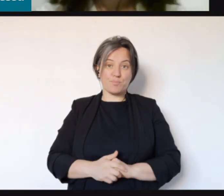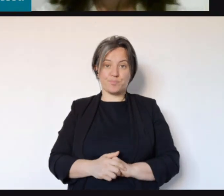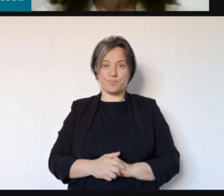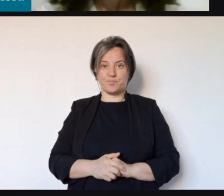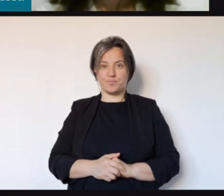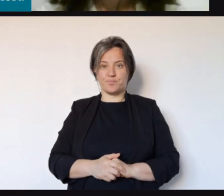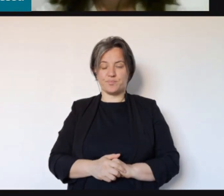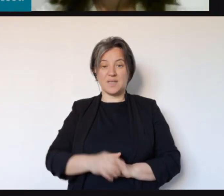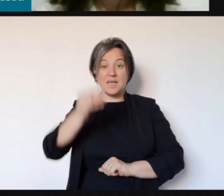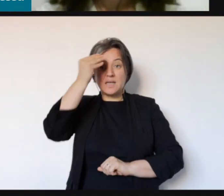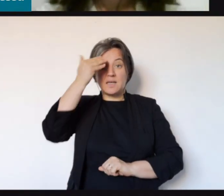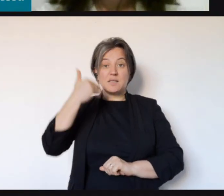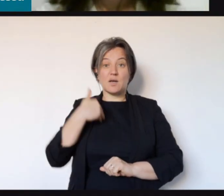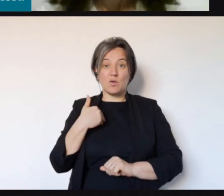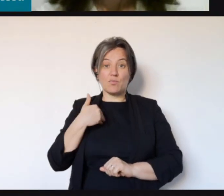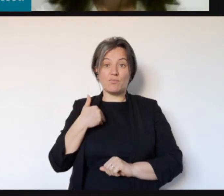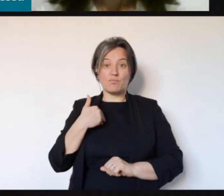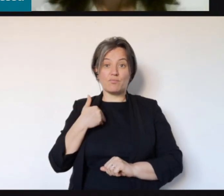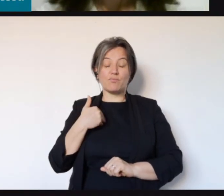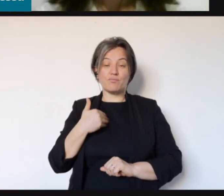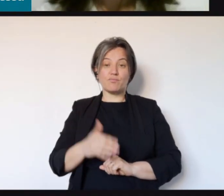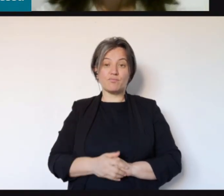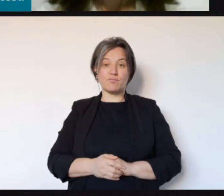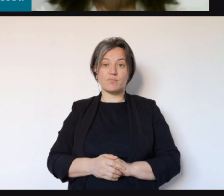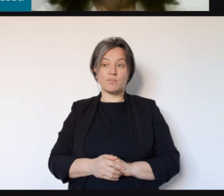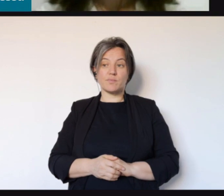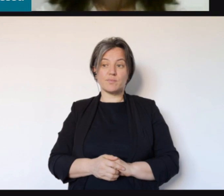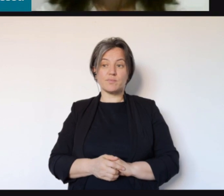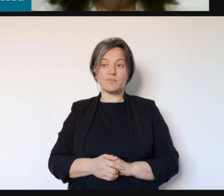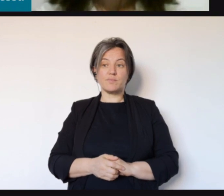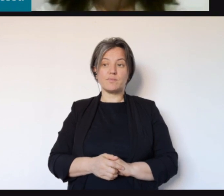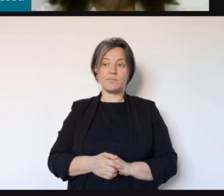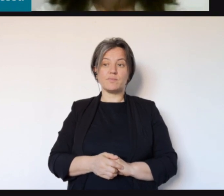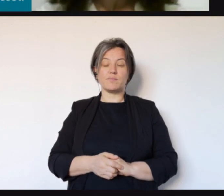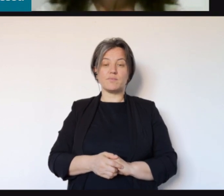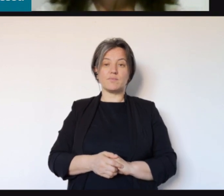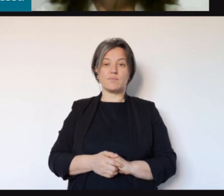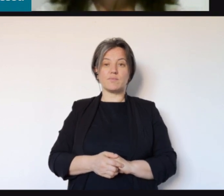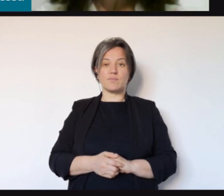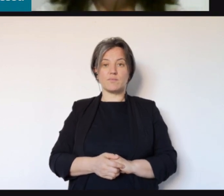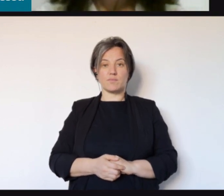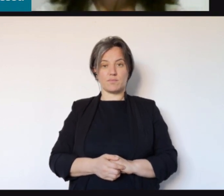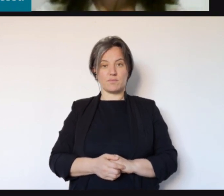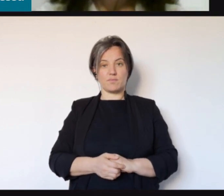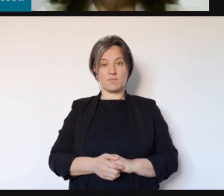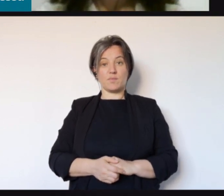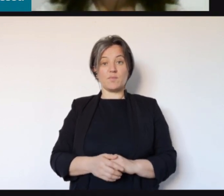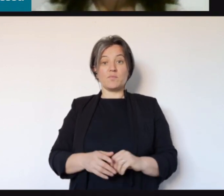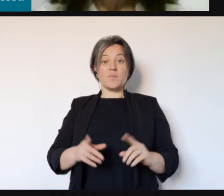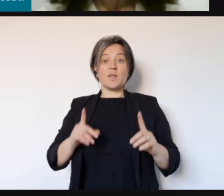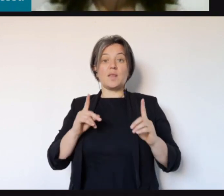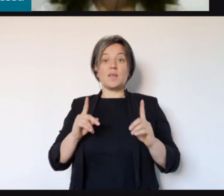Secondo me molto dipende da come noi siamo,